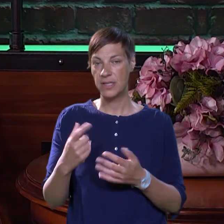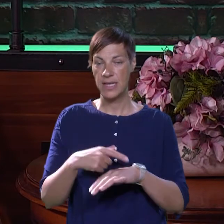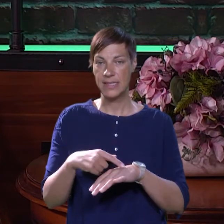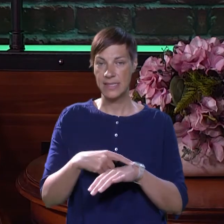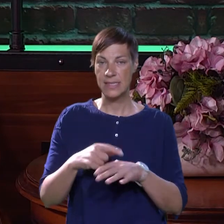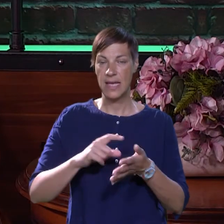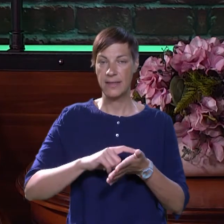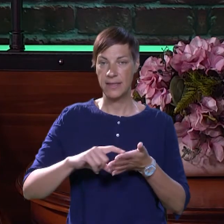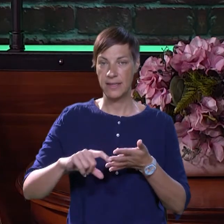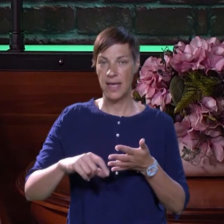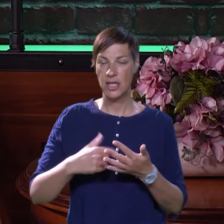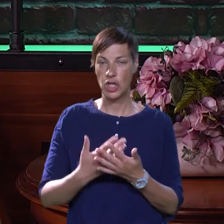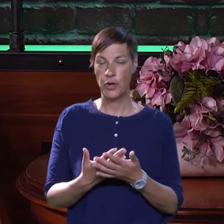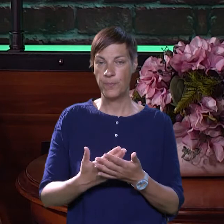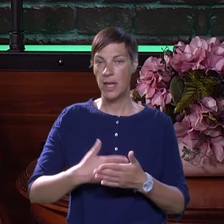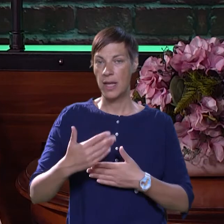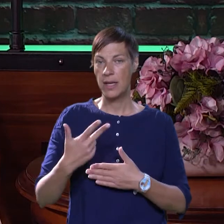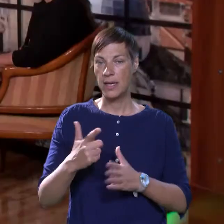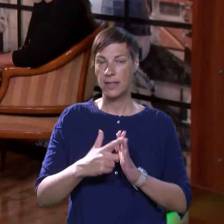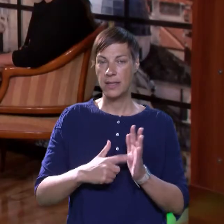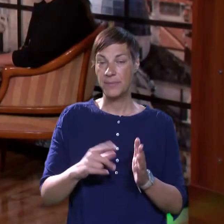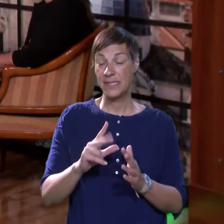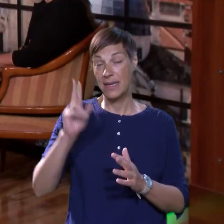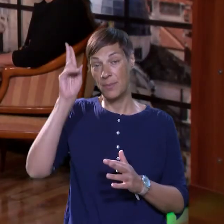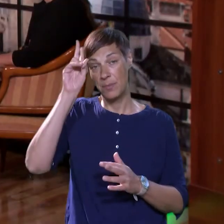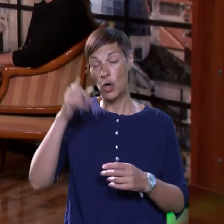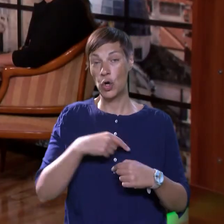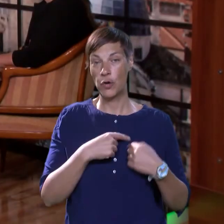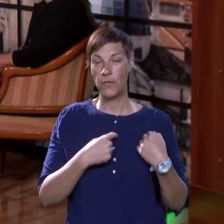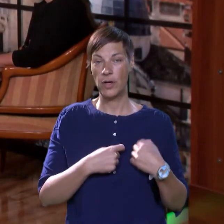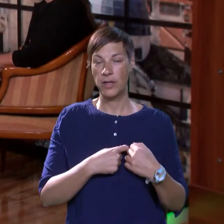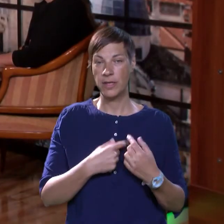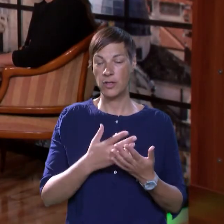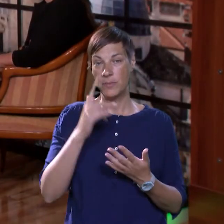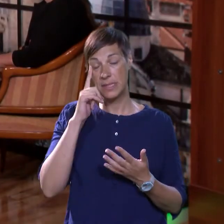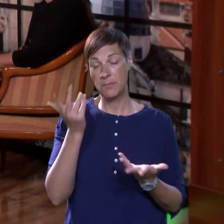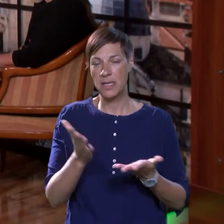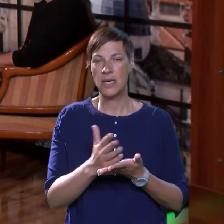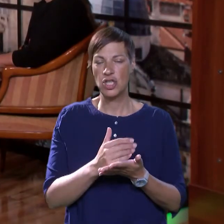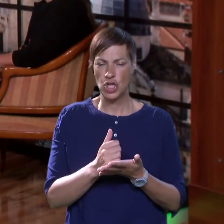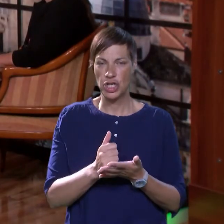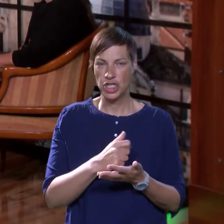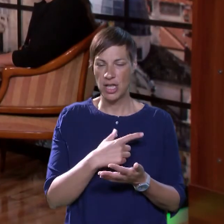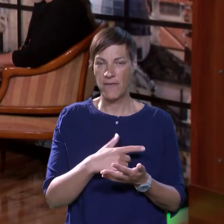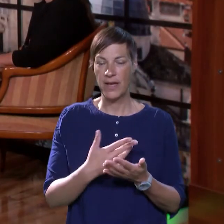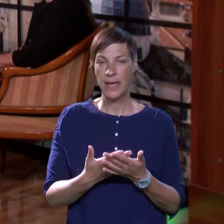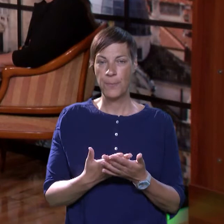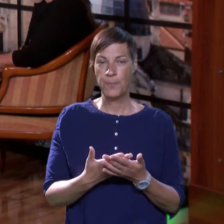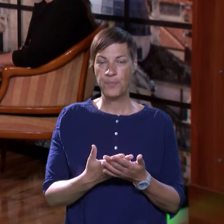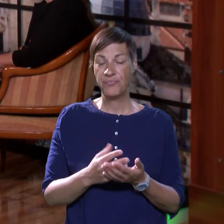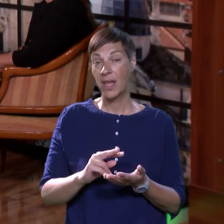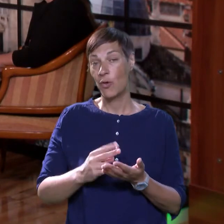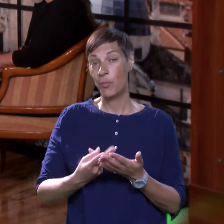40 sati tjedno, naredna 3 mjeseca ne bi smio volontirati jer bi se to smatralo iskorištavanje. Tako da u biti